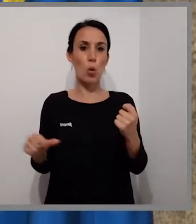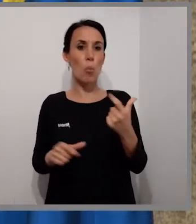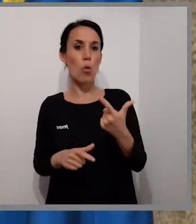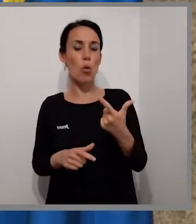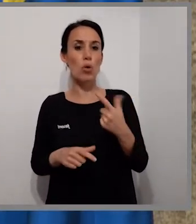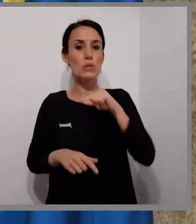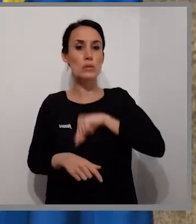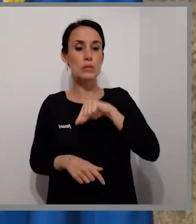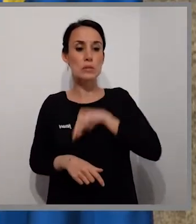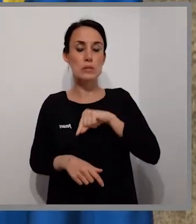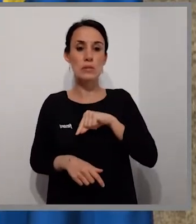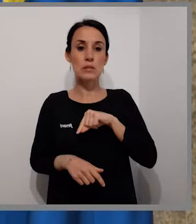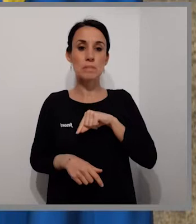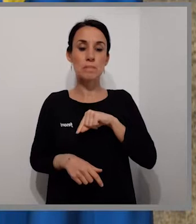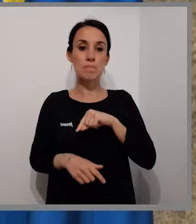Per una banda, un sentiment